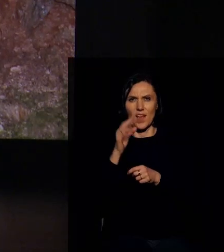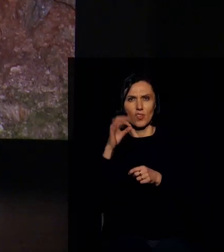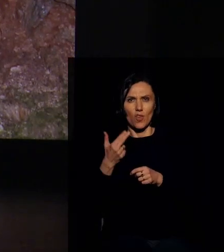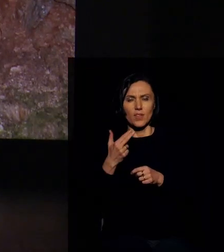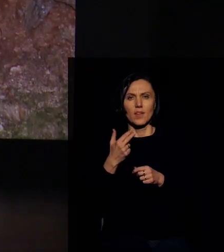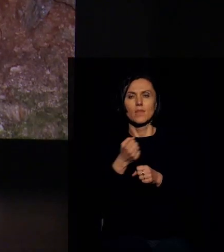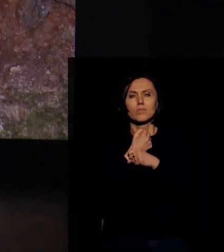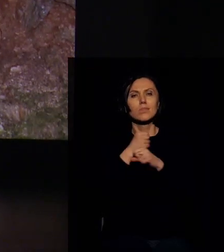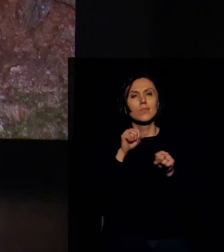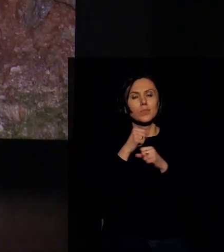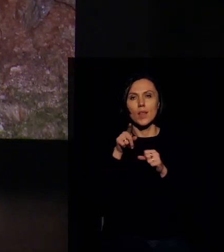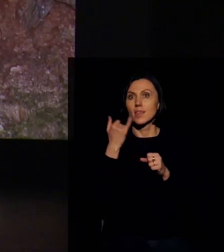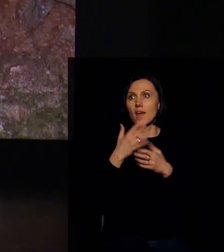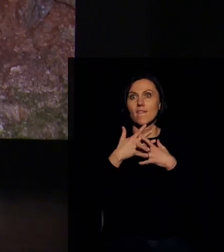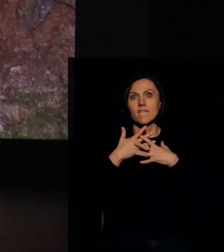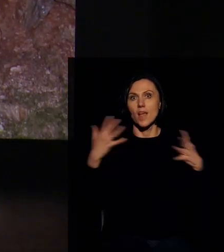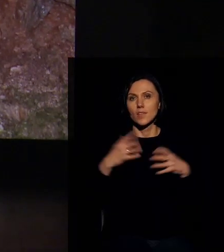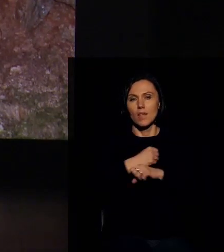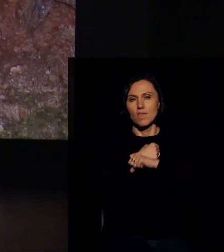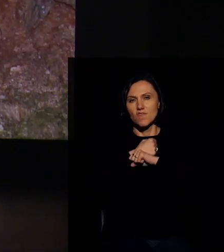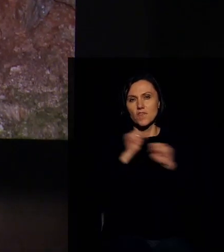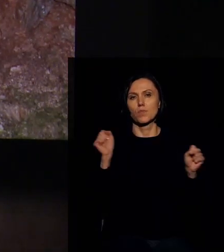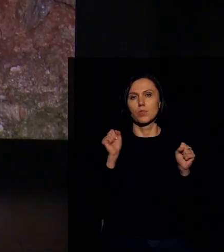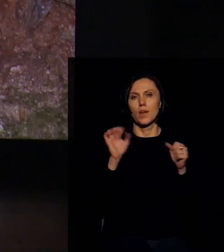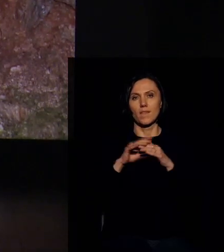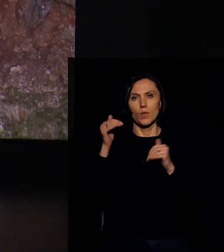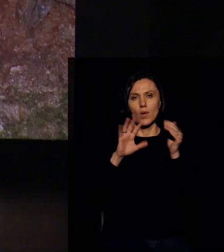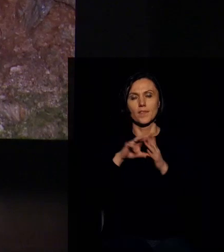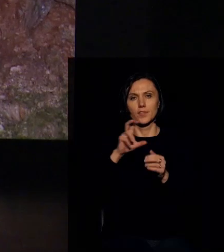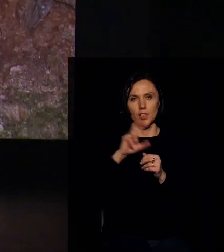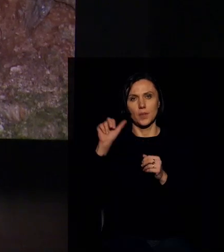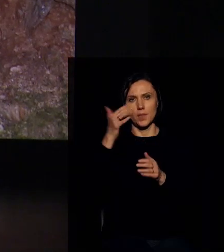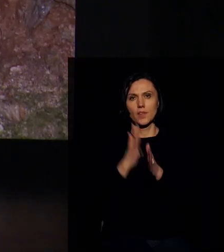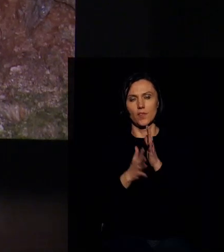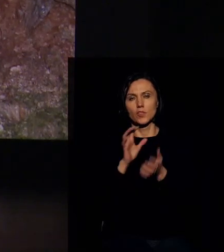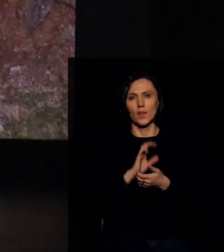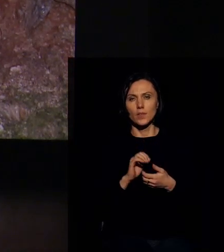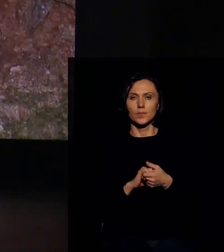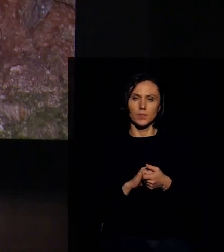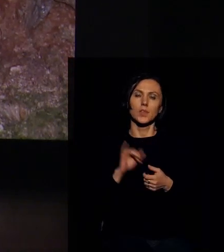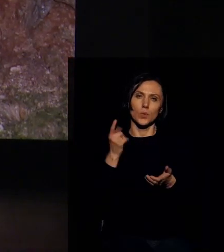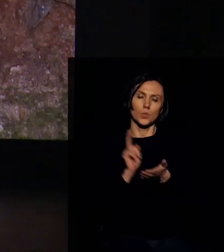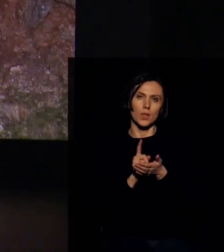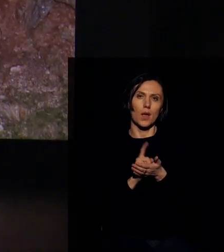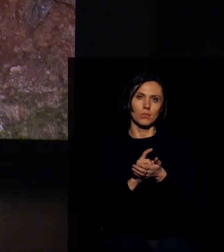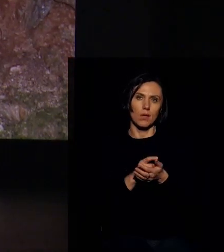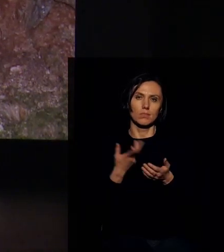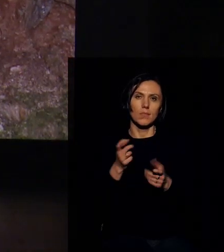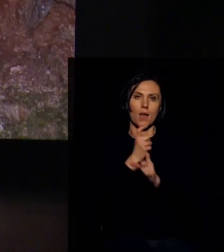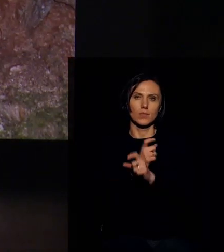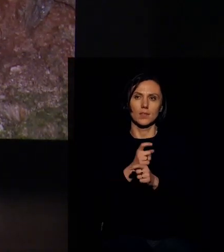42-latonowe. To była w ogóle największa detonacja w Dolomitach w czasie I wojny światowej. No i udało się wykurzyć